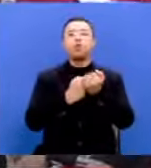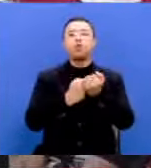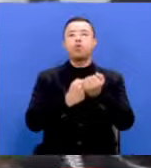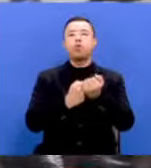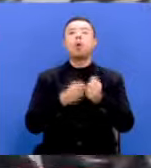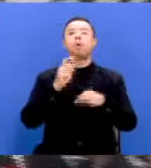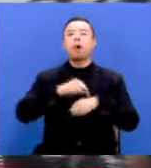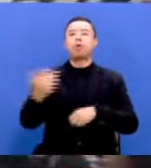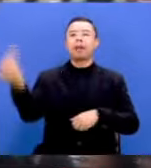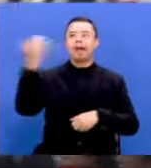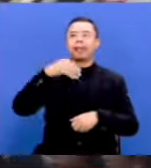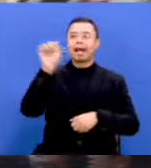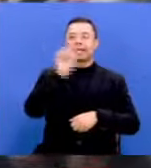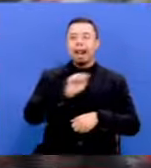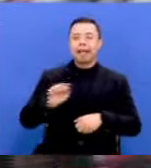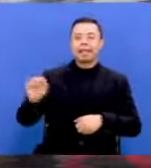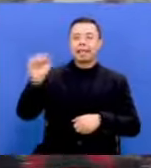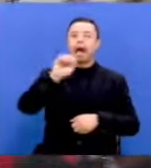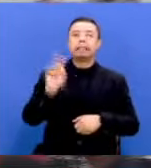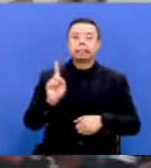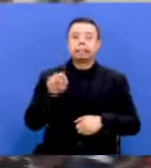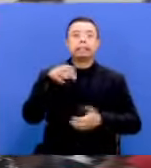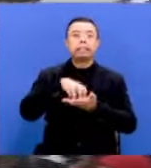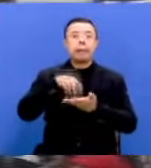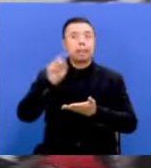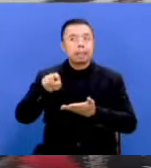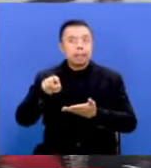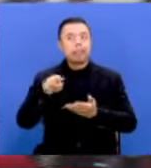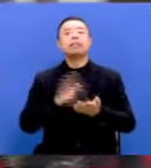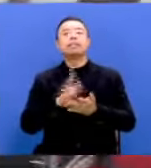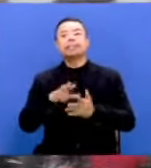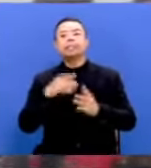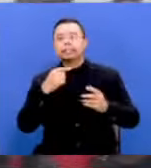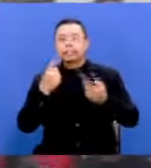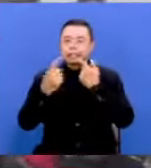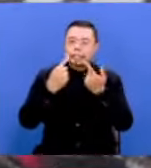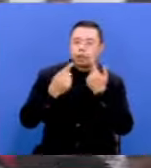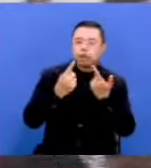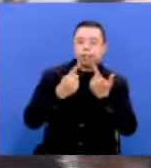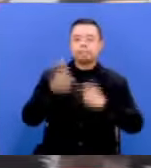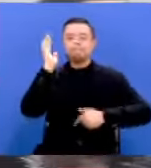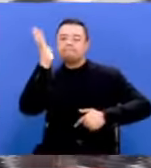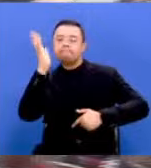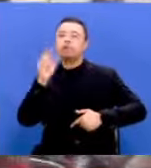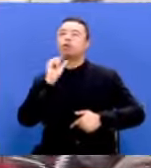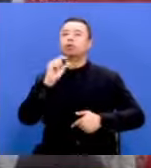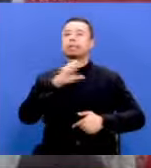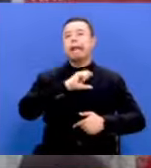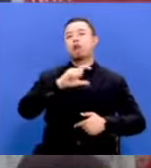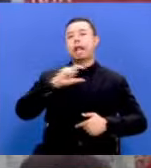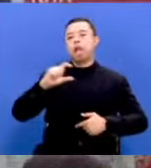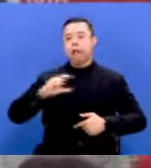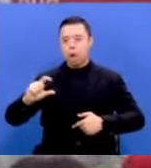Sal Jawa Tengah gel konsolasi dengan dan kader dariai pengus